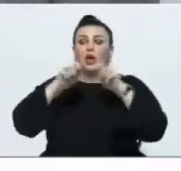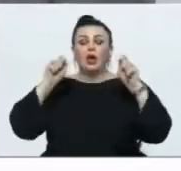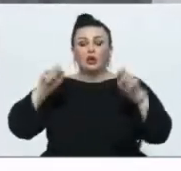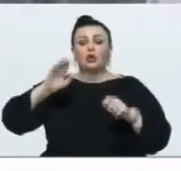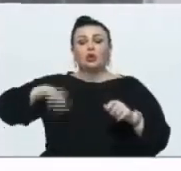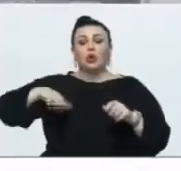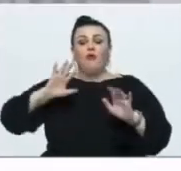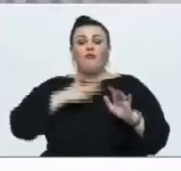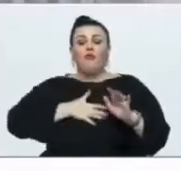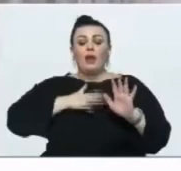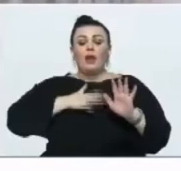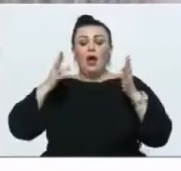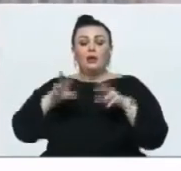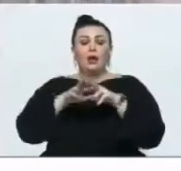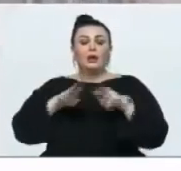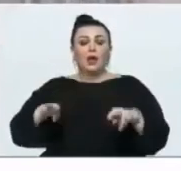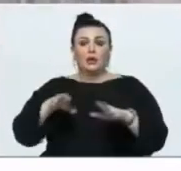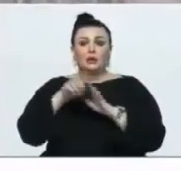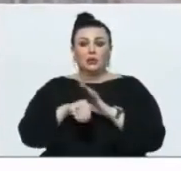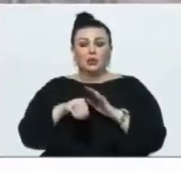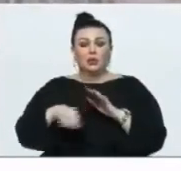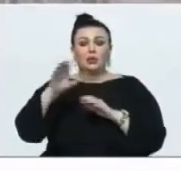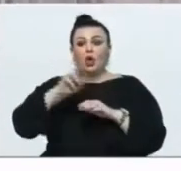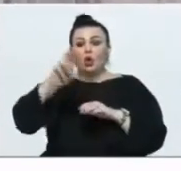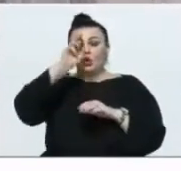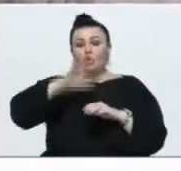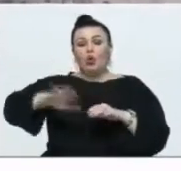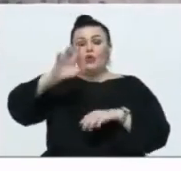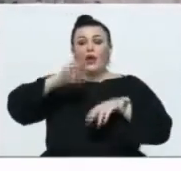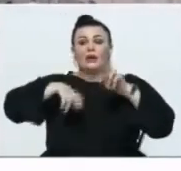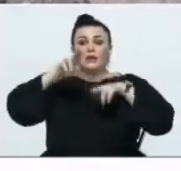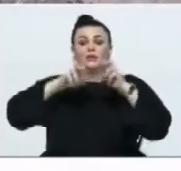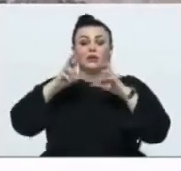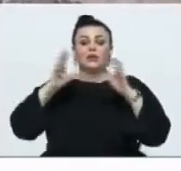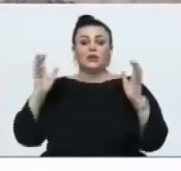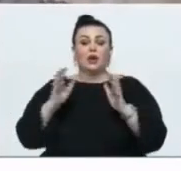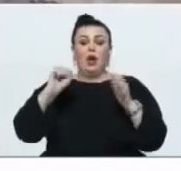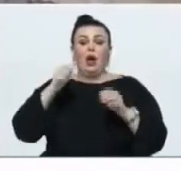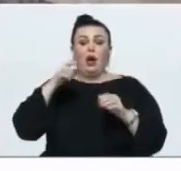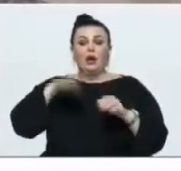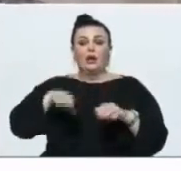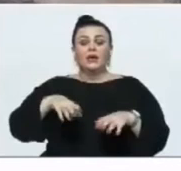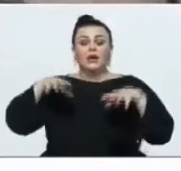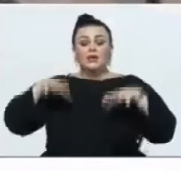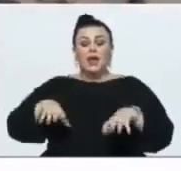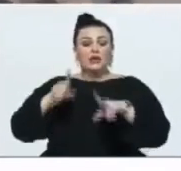sonra Fövqəladə Hallar Nazirliyinin Dövlət Tikintidə Təhlükəsizliyə Nəzarət Agentliyinin sədr